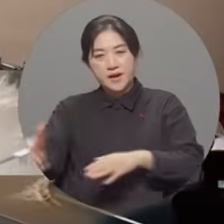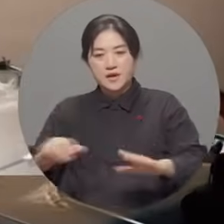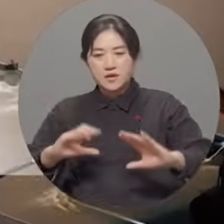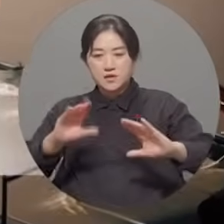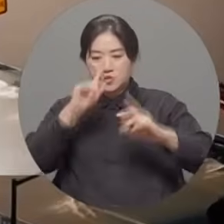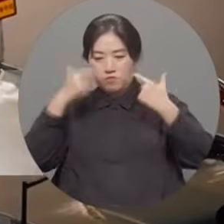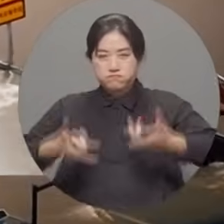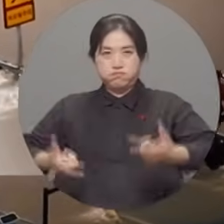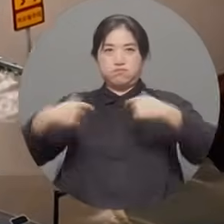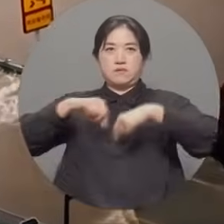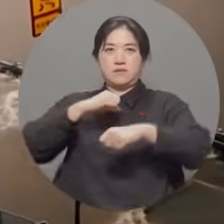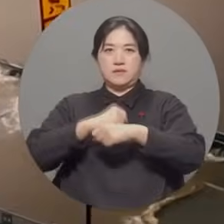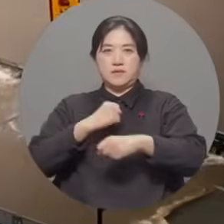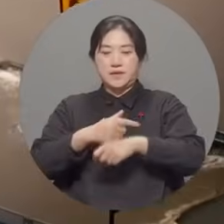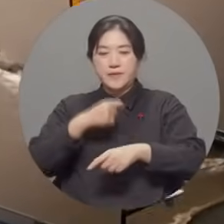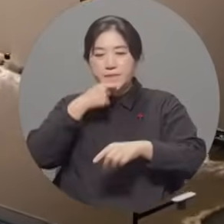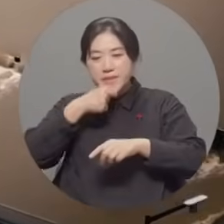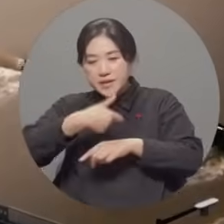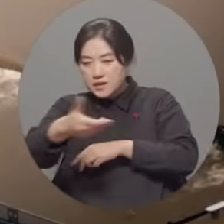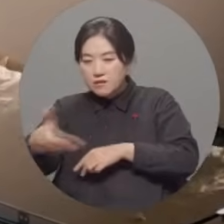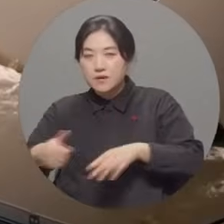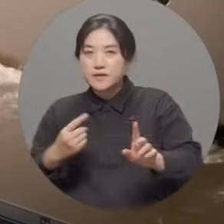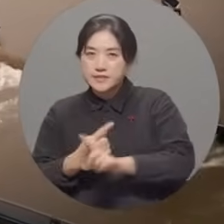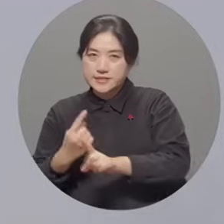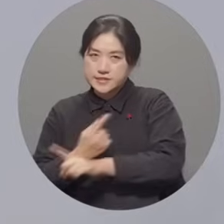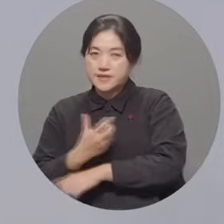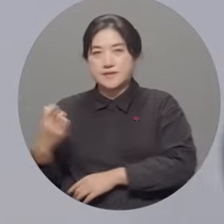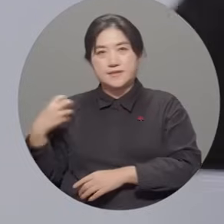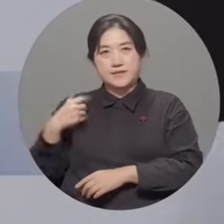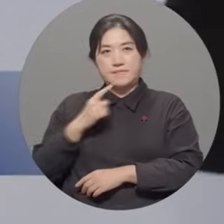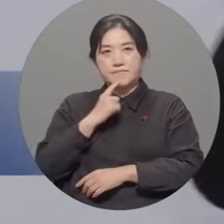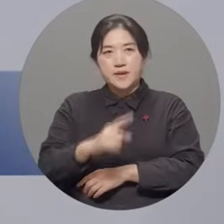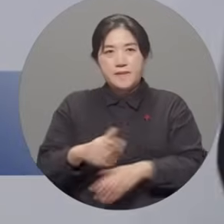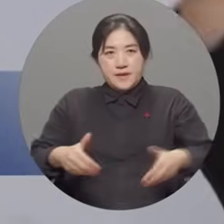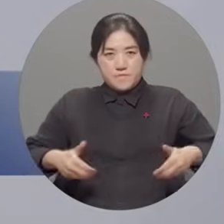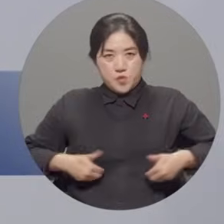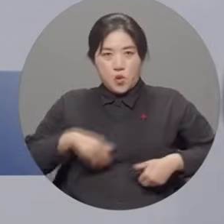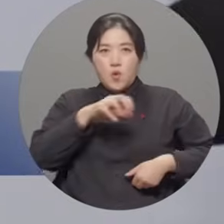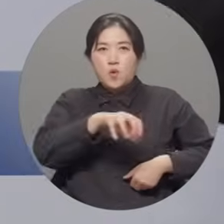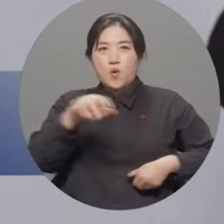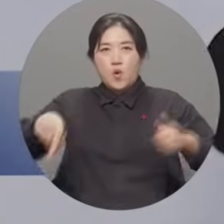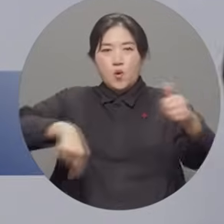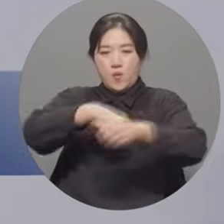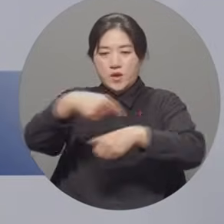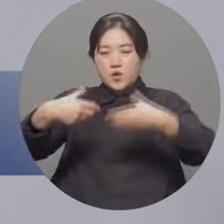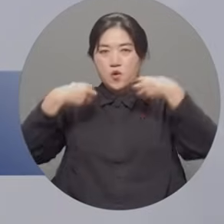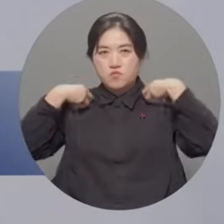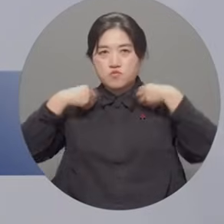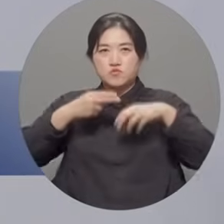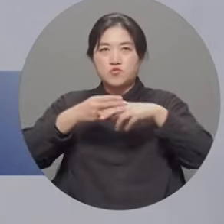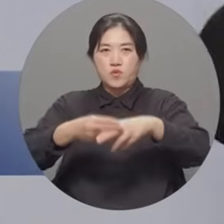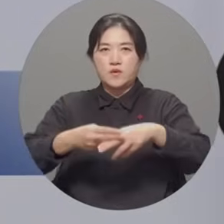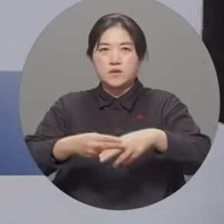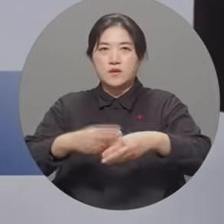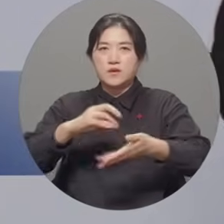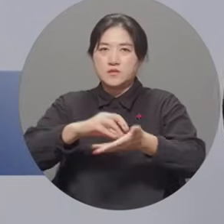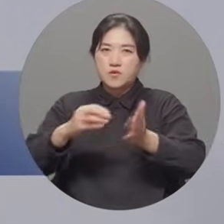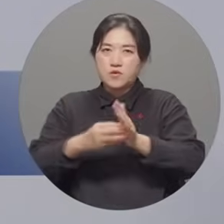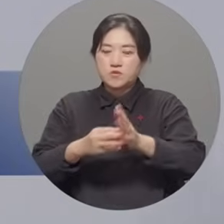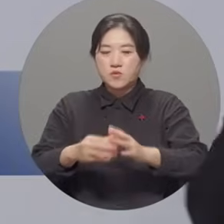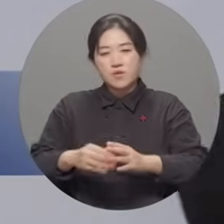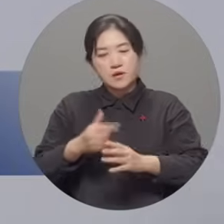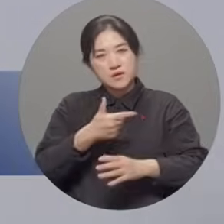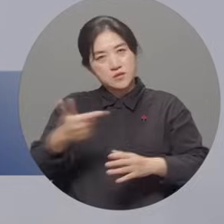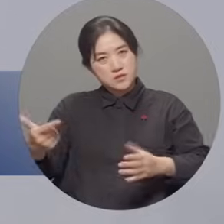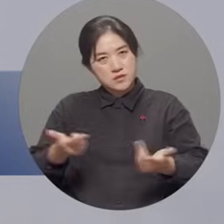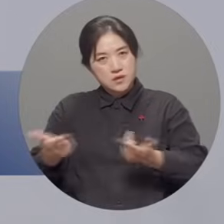승격해 지류지천도 정비하겠다고 밝혔습니다. 필요한 지역에는 환경부 주도로 적정 규모의 댐을